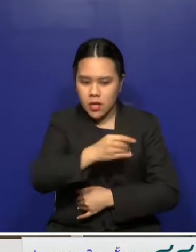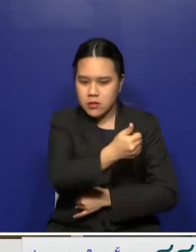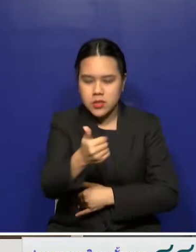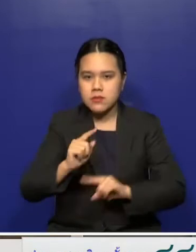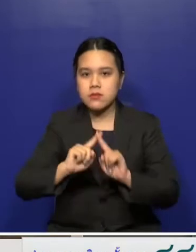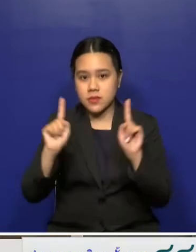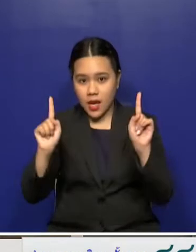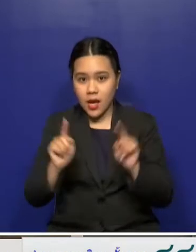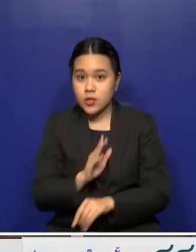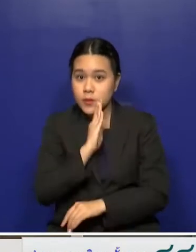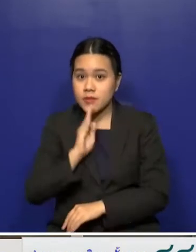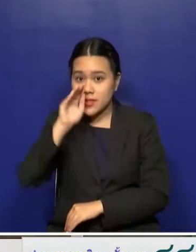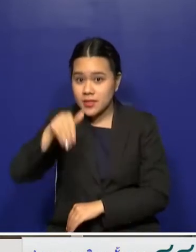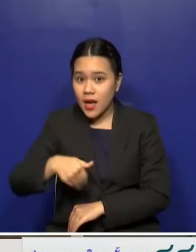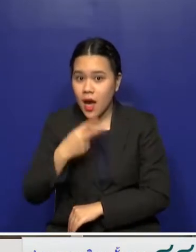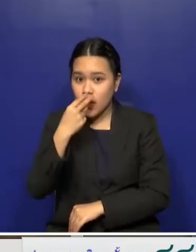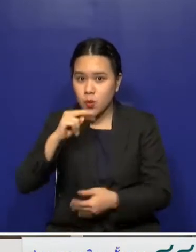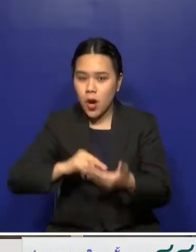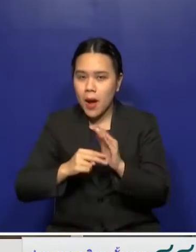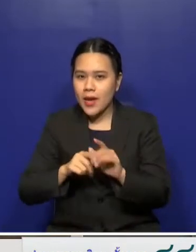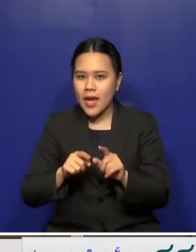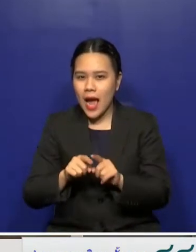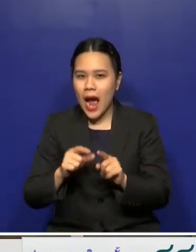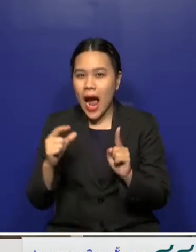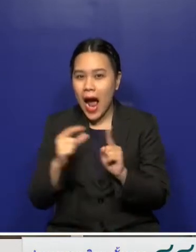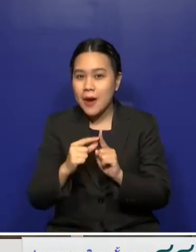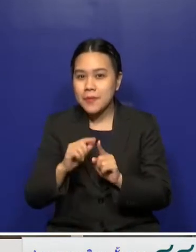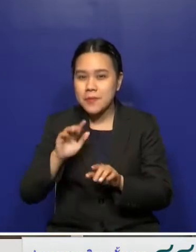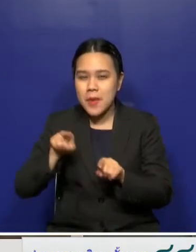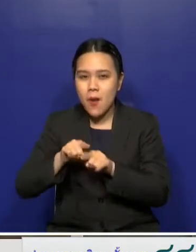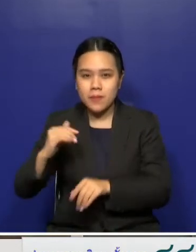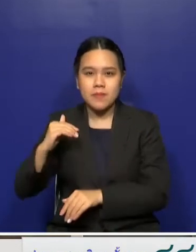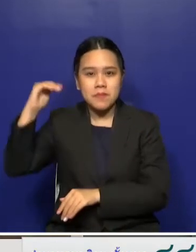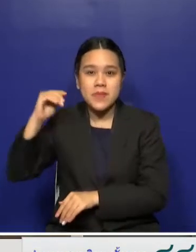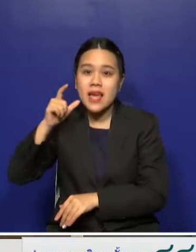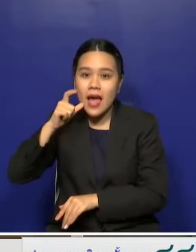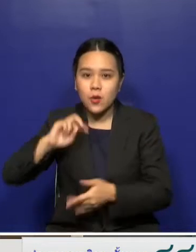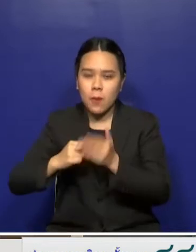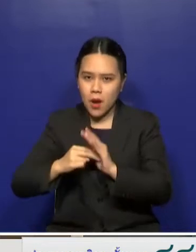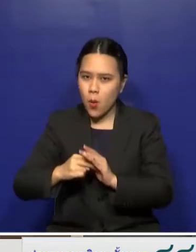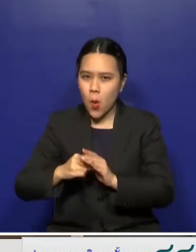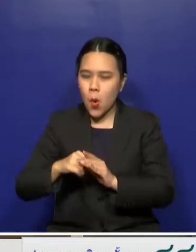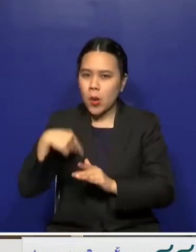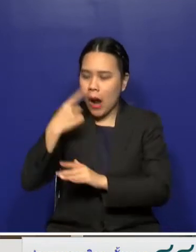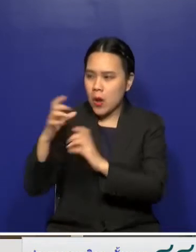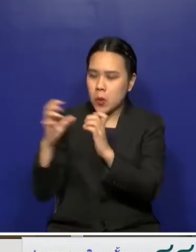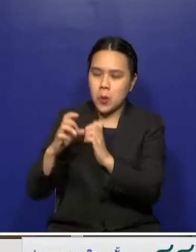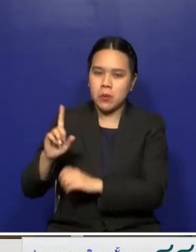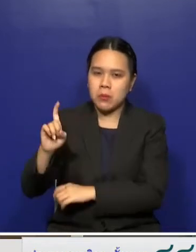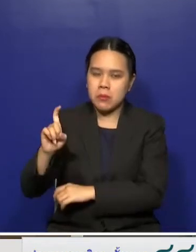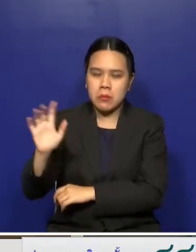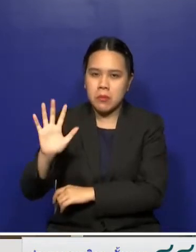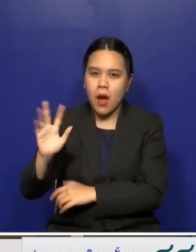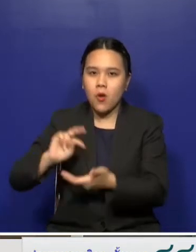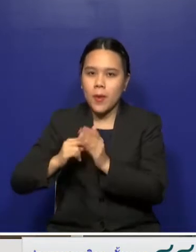ในชาวบ้านและพวกผมก็จะเรียกว่าเป็นพี่ใหญ่ของป่าคือไม่มีใครใหญ่กว่านี้แล้วไม่มีใครทำอะไรได้ก็ต้องปล่อยให้โตหรือว่าเป็นอะไรตายไปเ